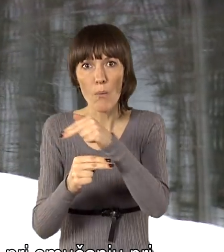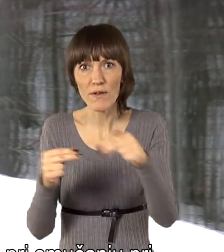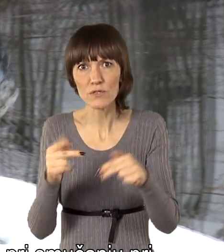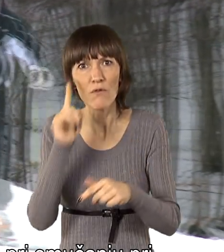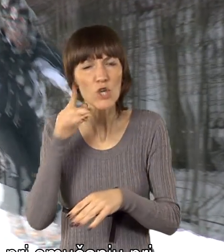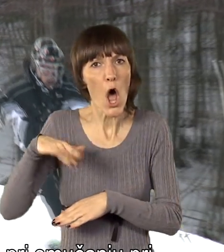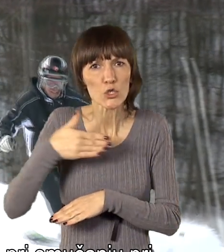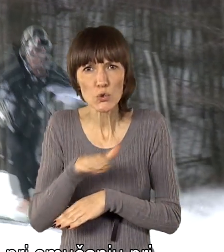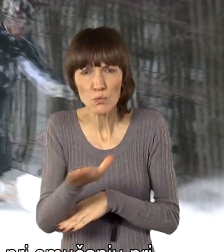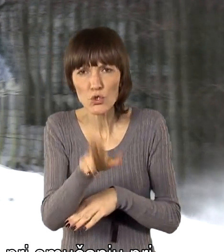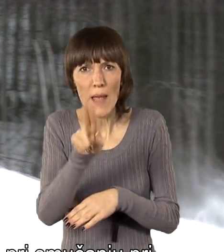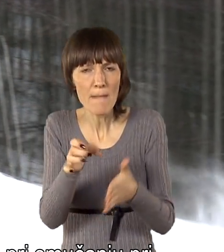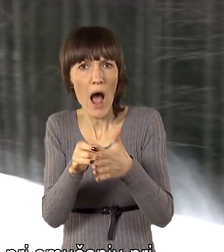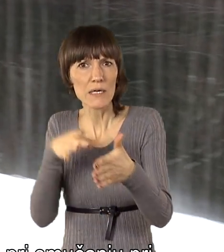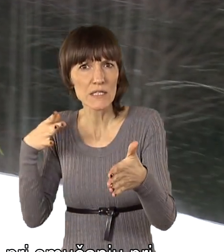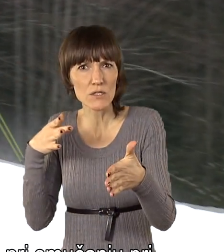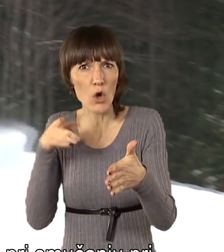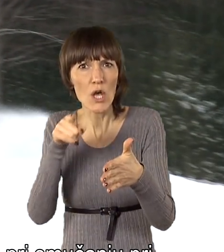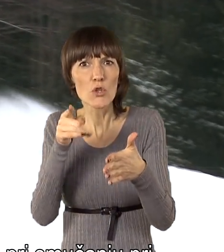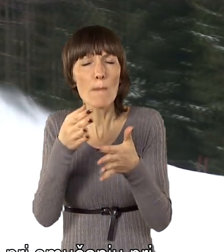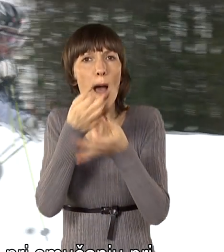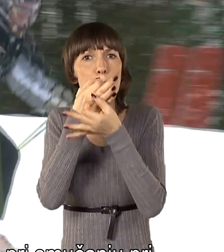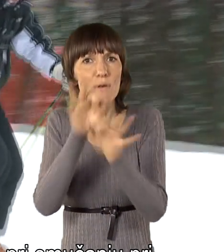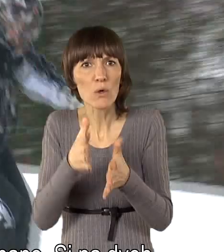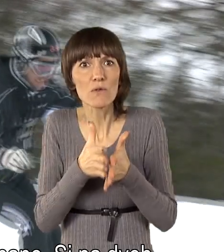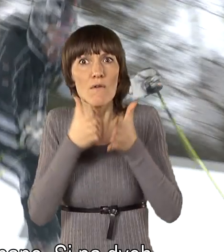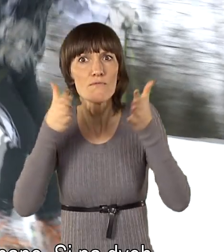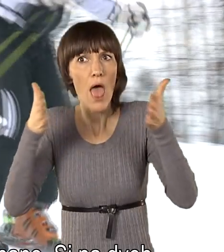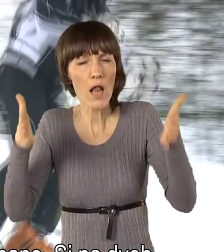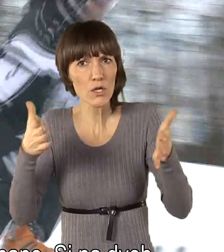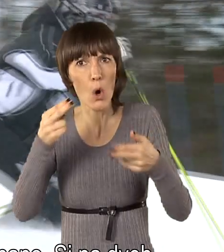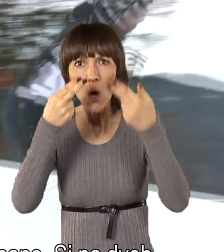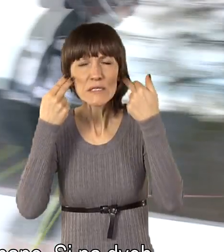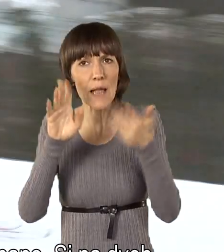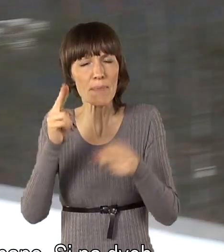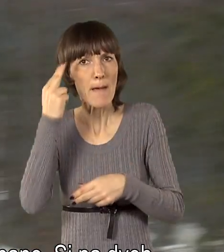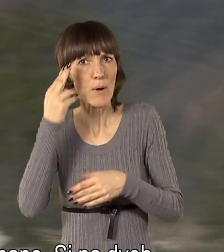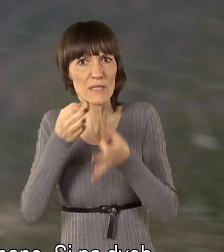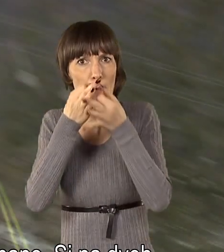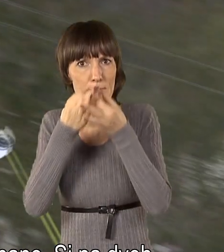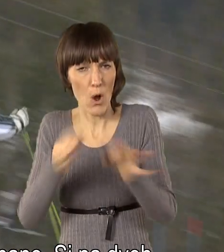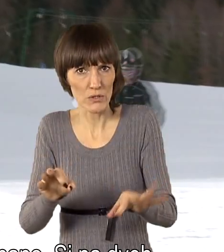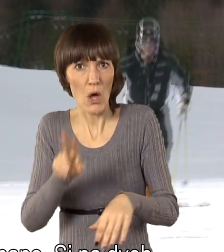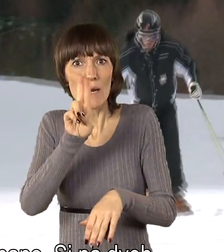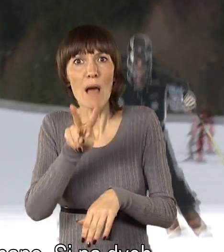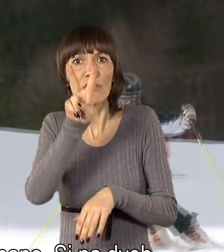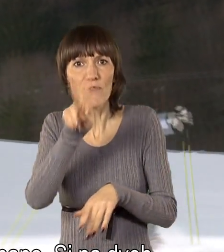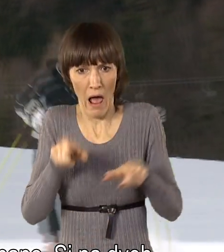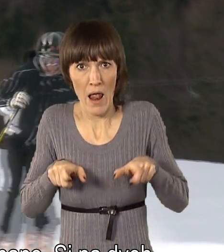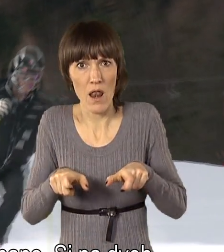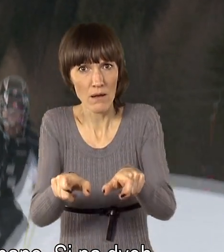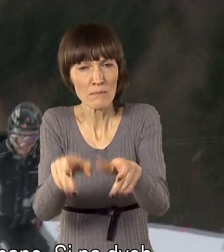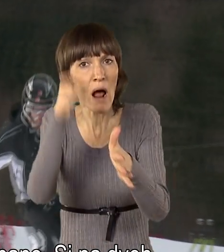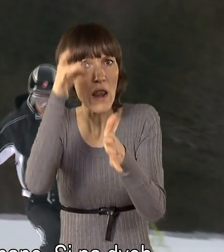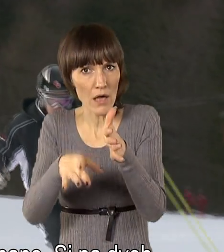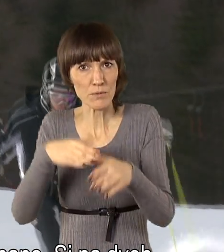pri neki določeni hitrosti oziroma ti si v nekem okolju, ki ti je povsem nepoznano, si na 2